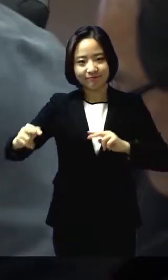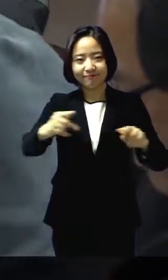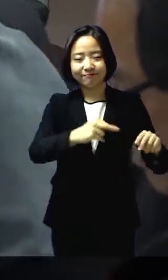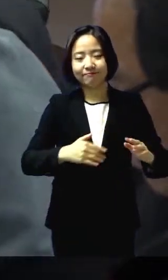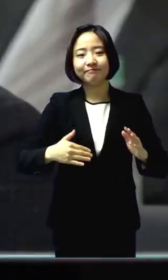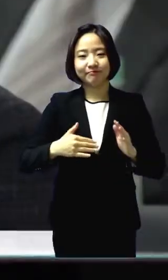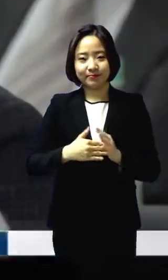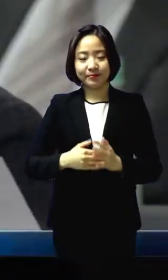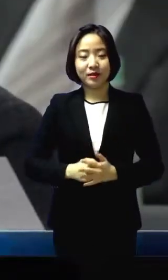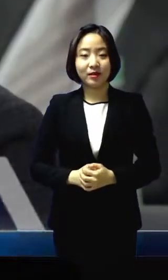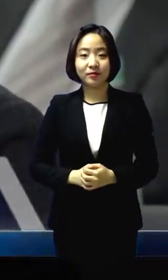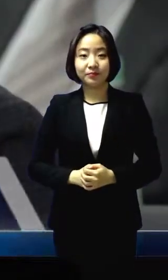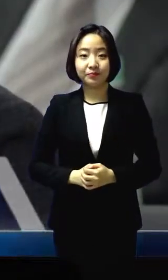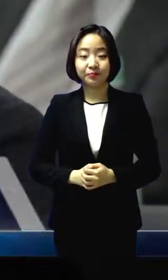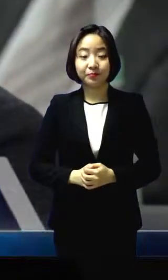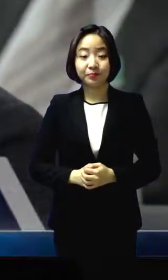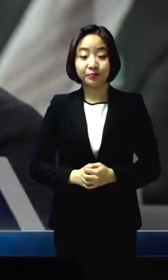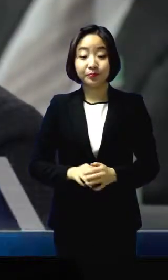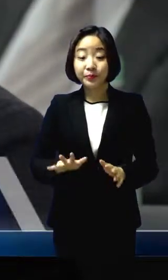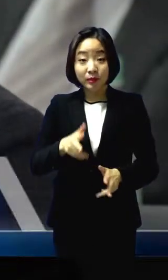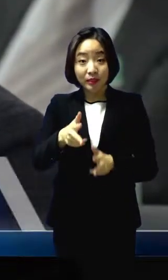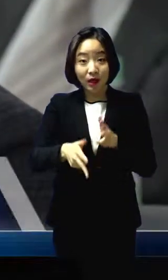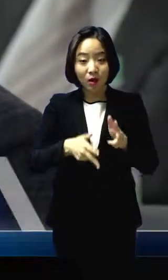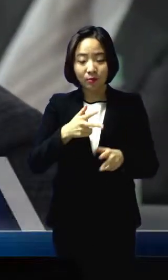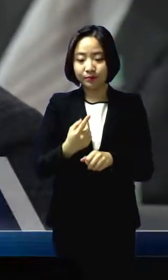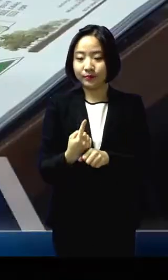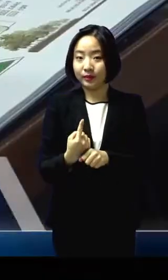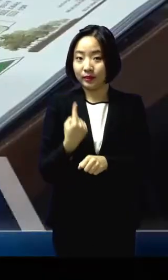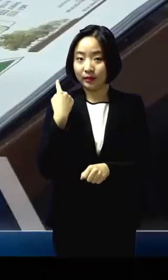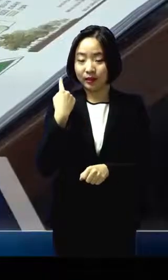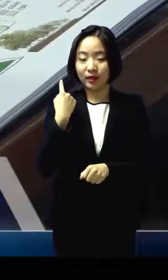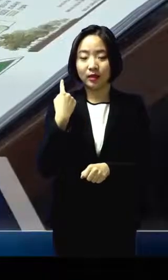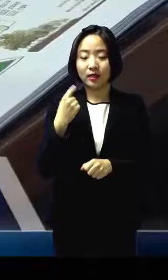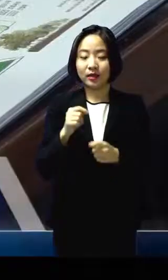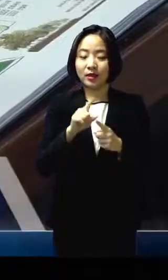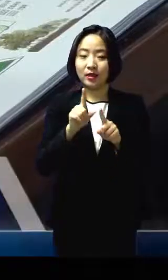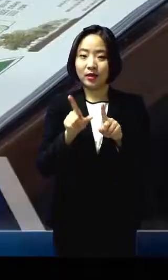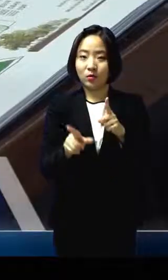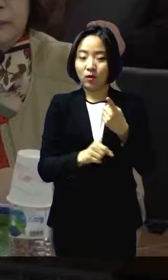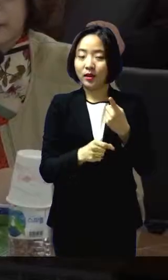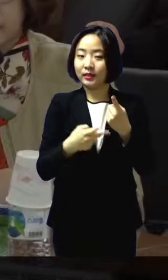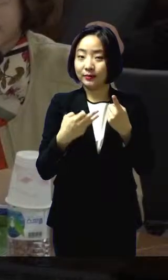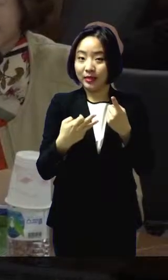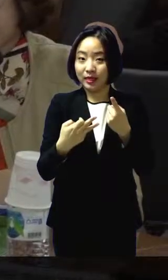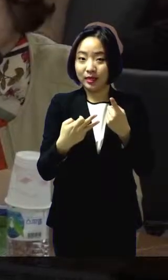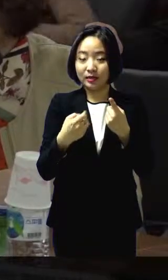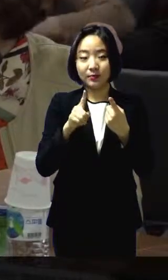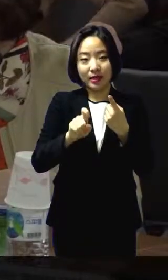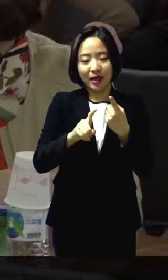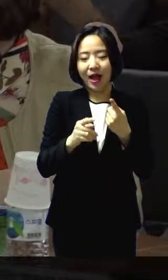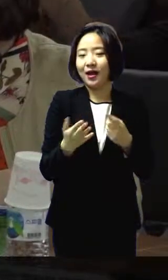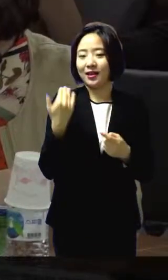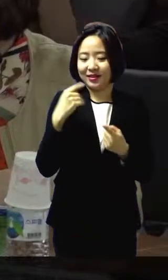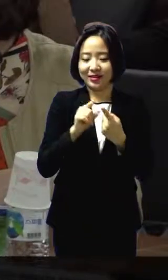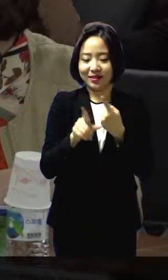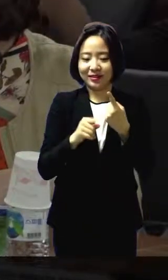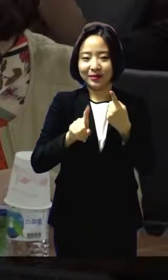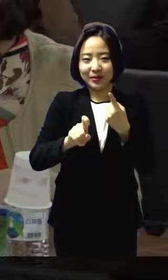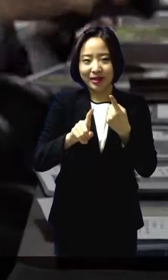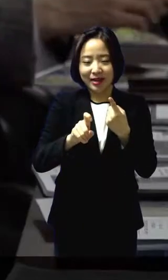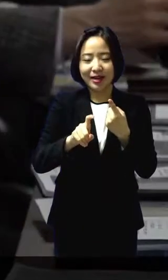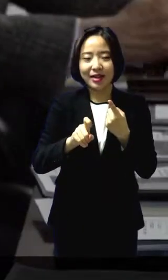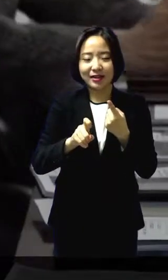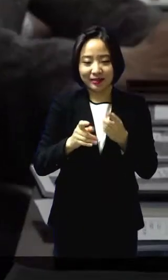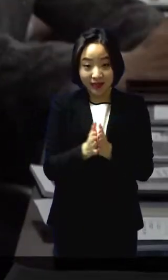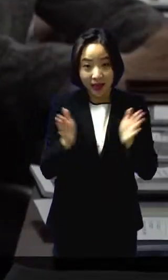논의했습니다. 이번 삼거리공원 명품화 사업은 지난 1월 11일 착수 보고를 거쳐 올 하반기 착공식을 갖고